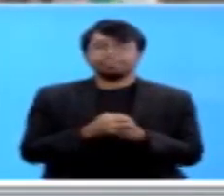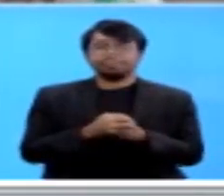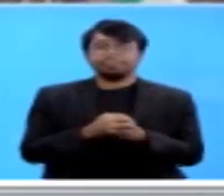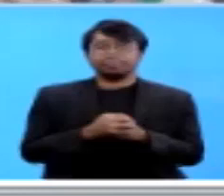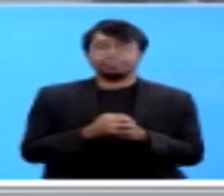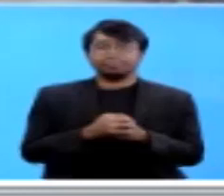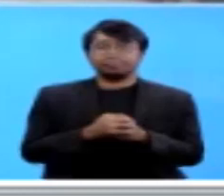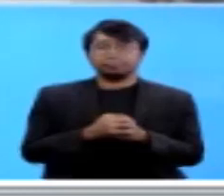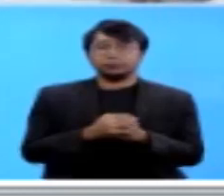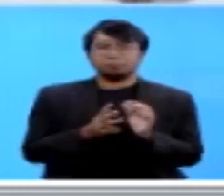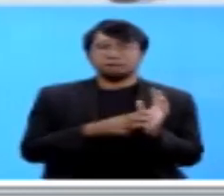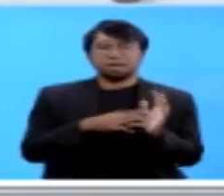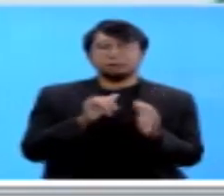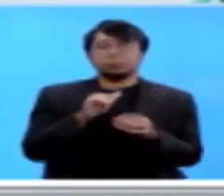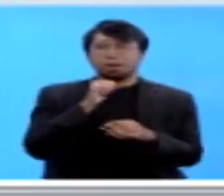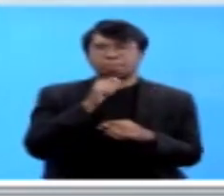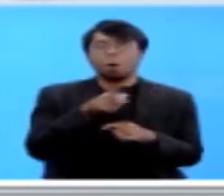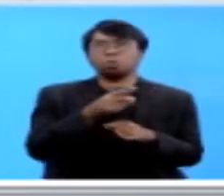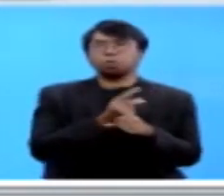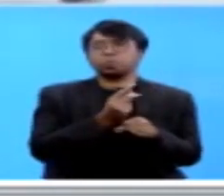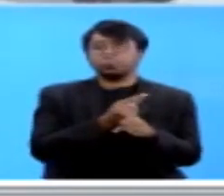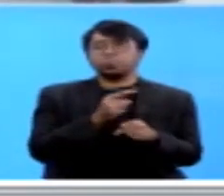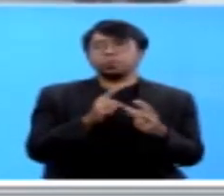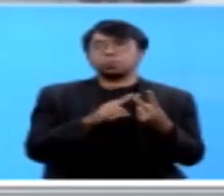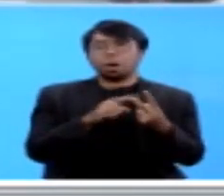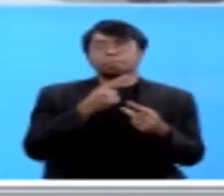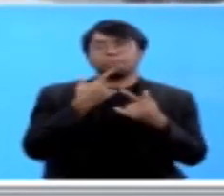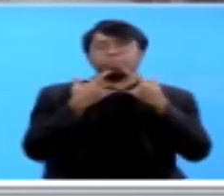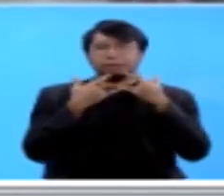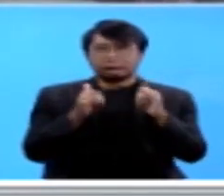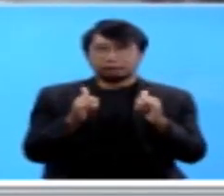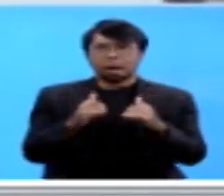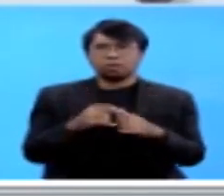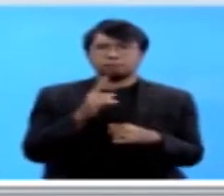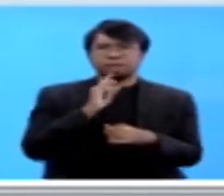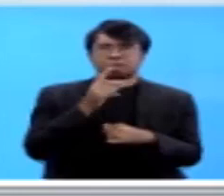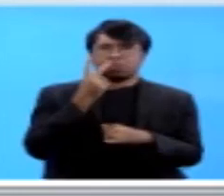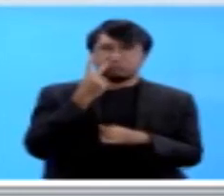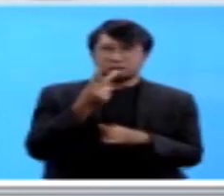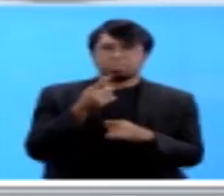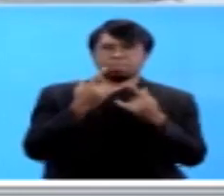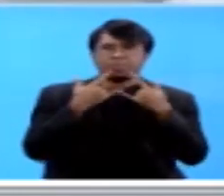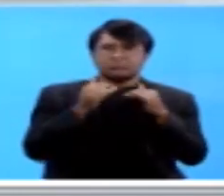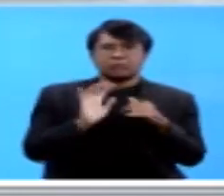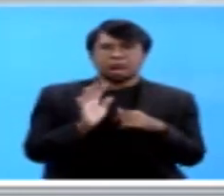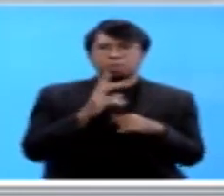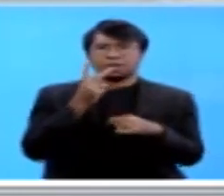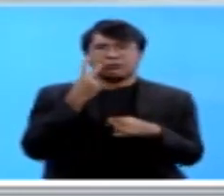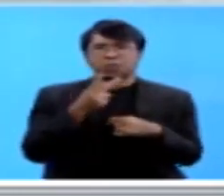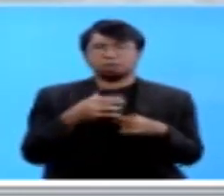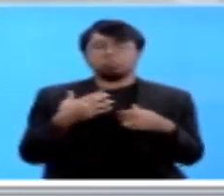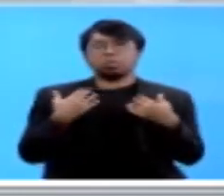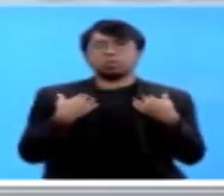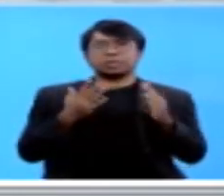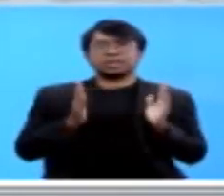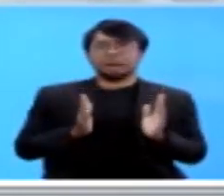kemudian penjelasan yang lain-lain bahwa itu hanya bercanda, kok nampaknya tidak terlihat bercanda kalau kita lihat pakai bahasa tubuh. Nah, artinya di sini